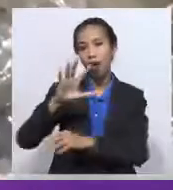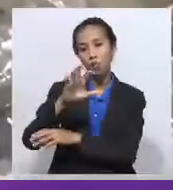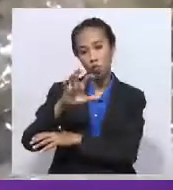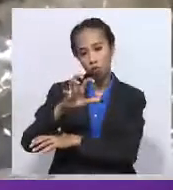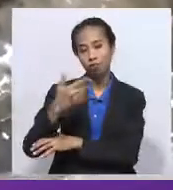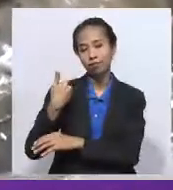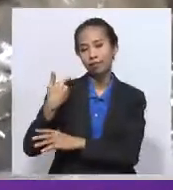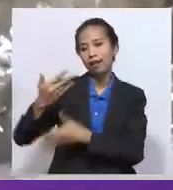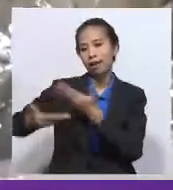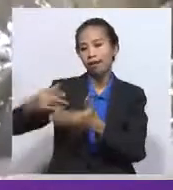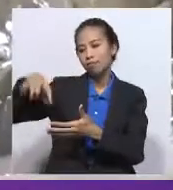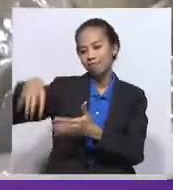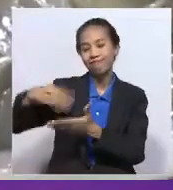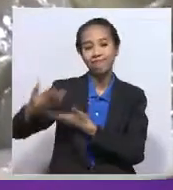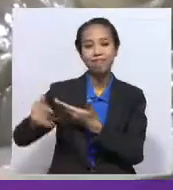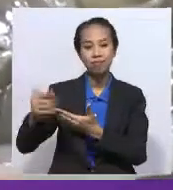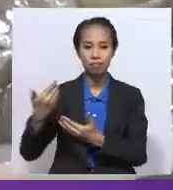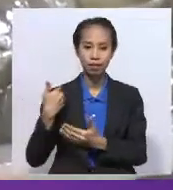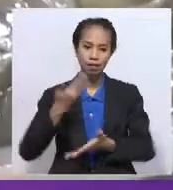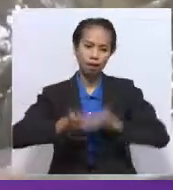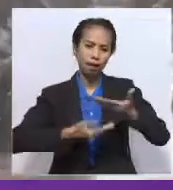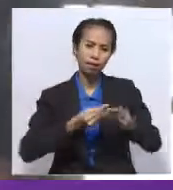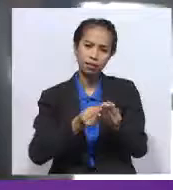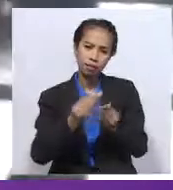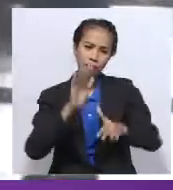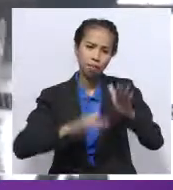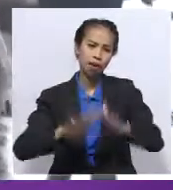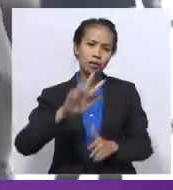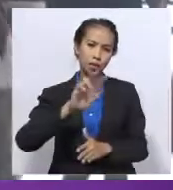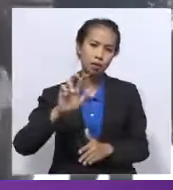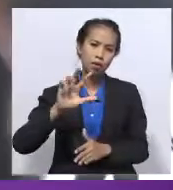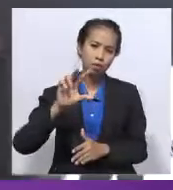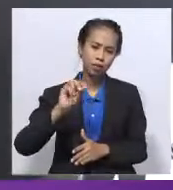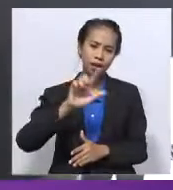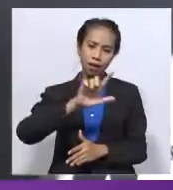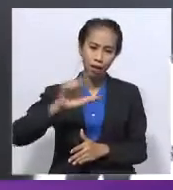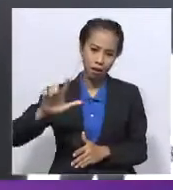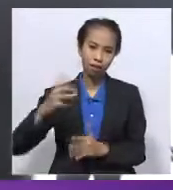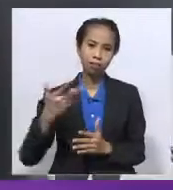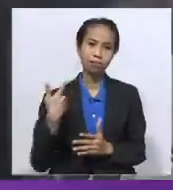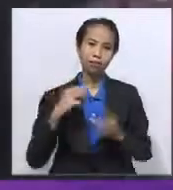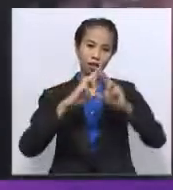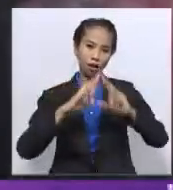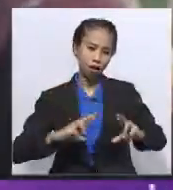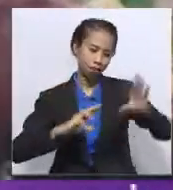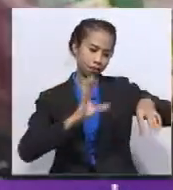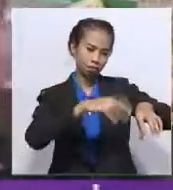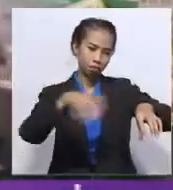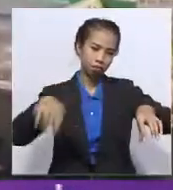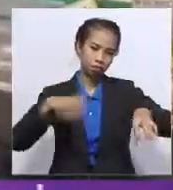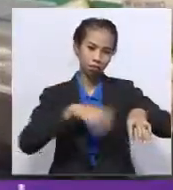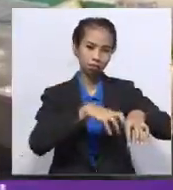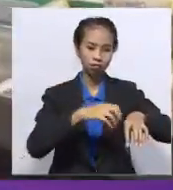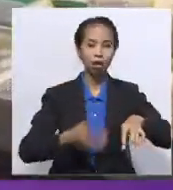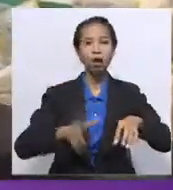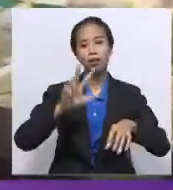ลาซึ่งมีมูลค่าในการซื้อขาย 33,575 ล้านบาทและมีร้านจำหน่ายอาหารทะเลประมาณ